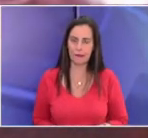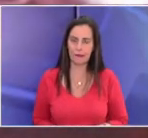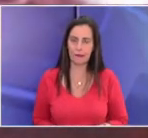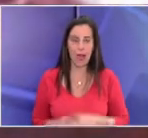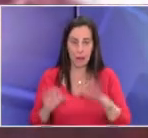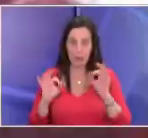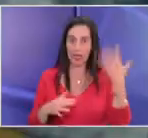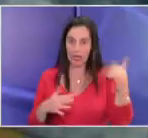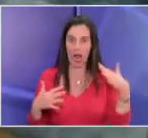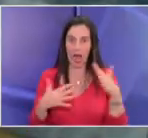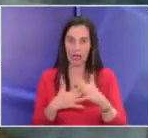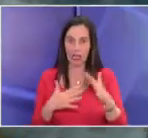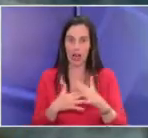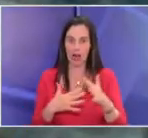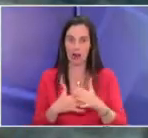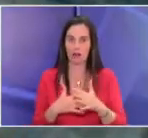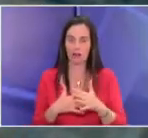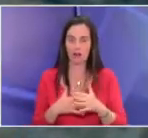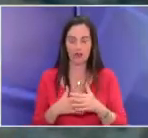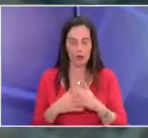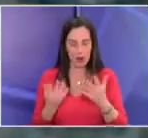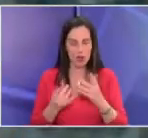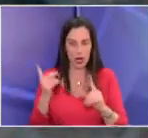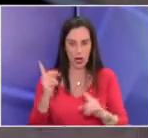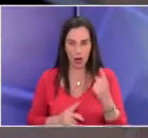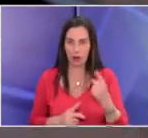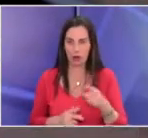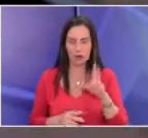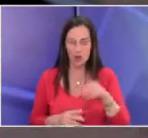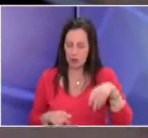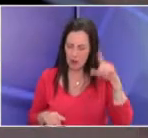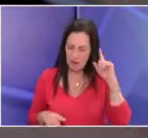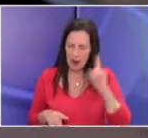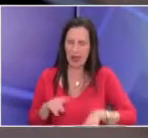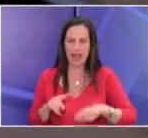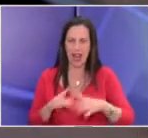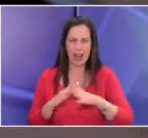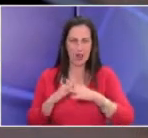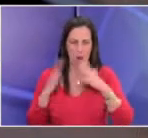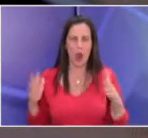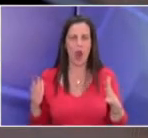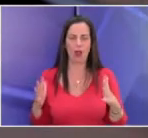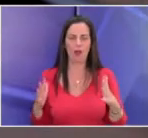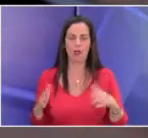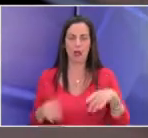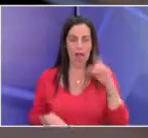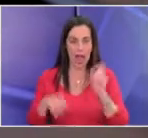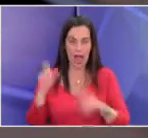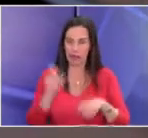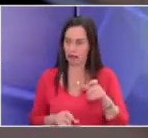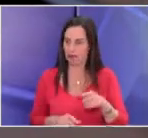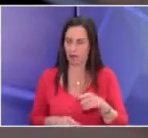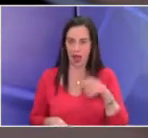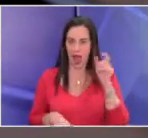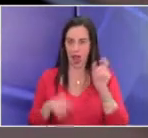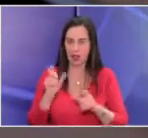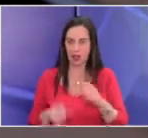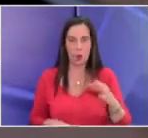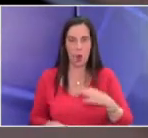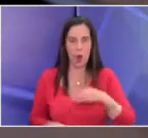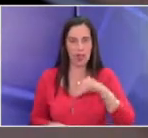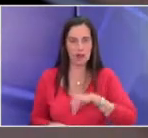יש כאלה שאמרו, או יגידו, עשיתם אבל הייתם לא מזמן, אברה מנגסטו, השחרור, עשיתם, דיברתם, היה